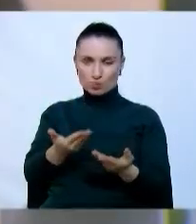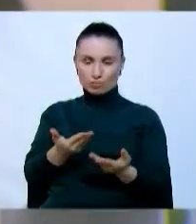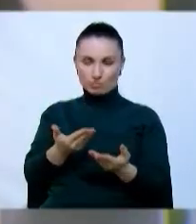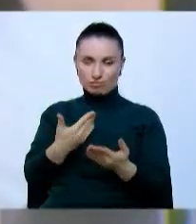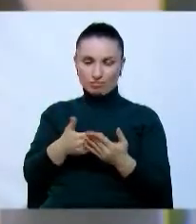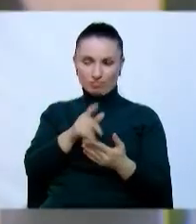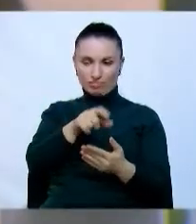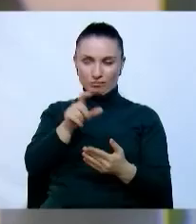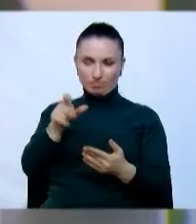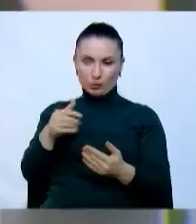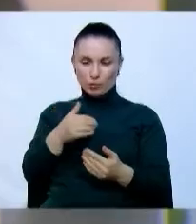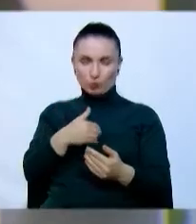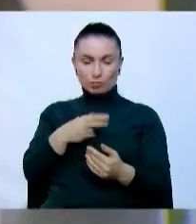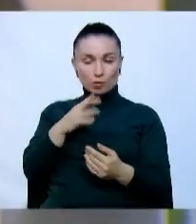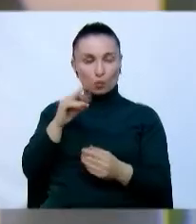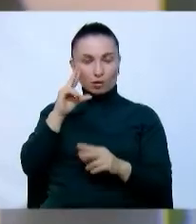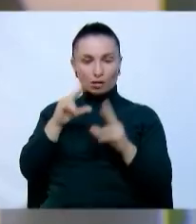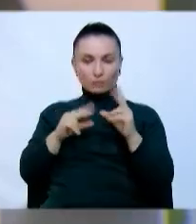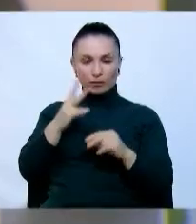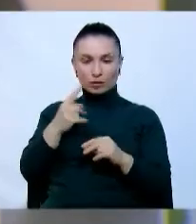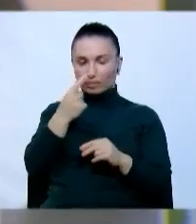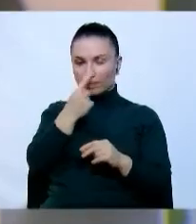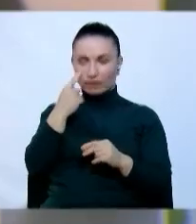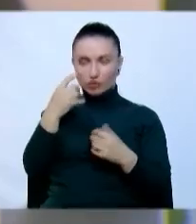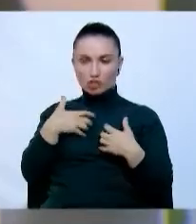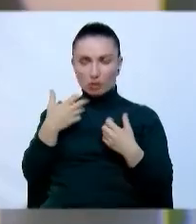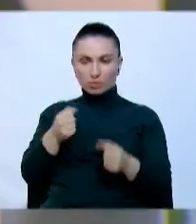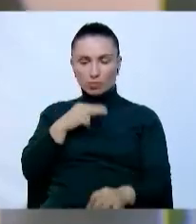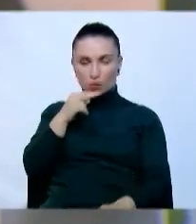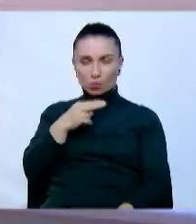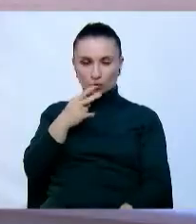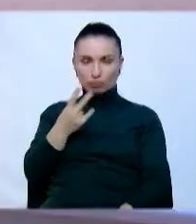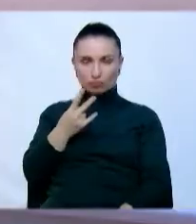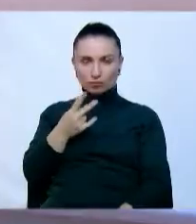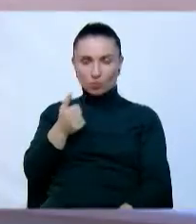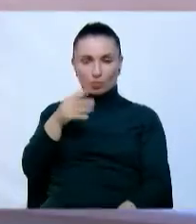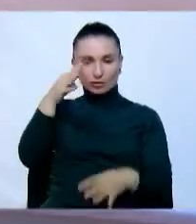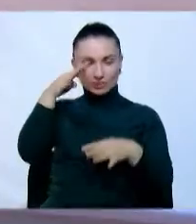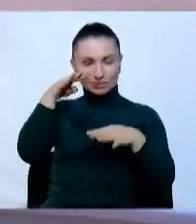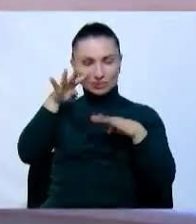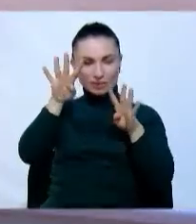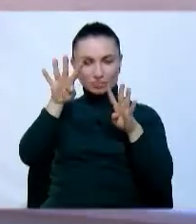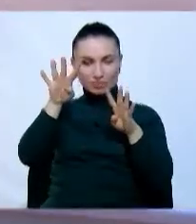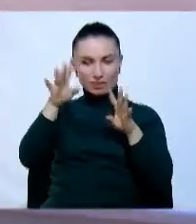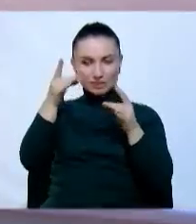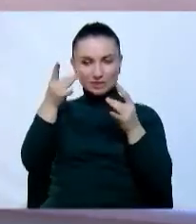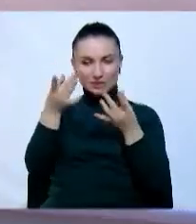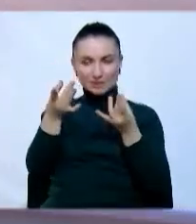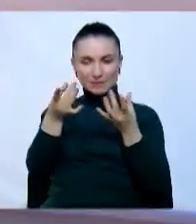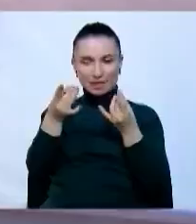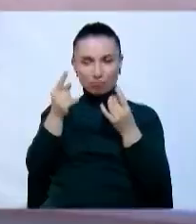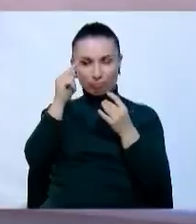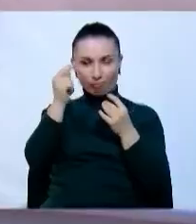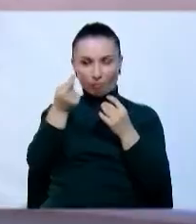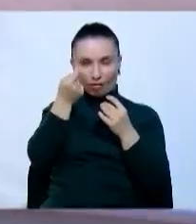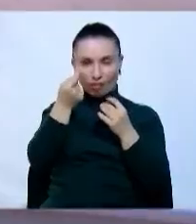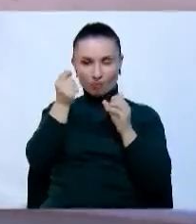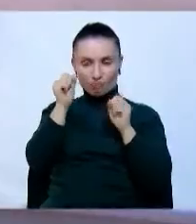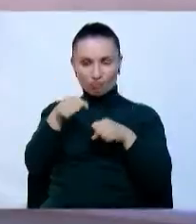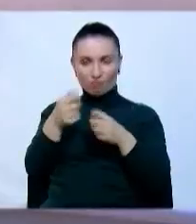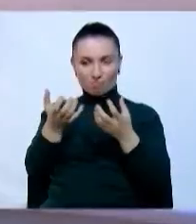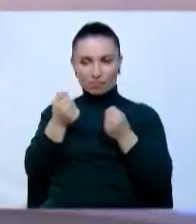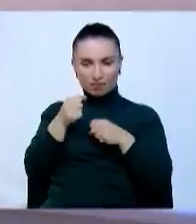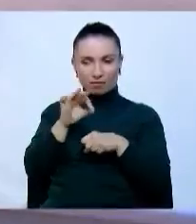მაგრამ გასათვალისწინებელი თვალის ჯანმრთელობის კონტექსტში. აი როგორც წამწამების შემთხვევაში წებოზე იყო ლაპარაკი, არის თუ